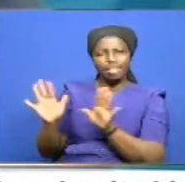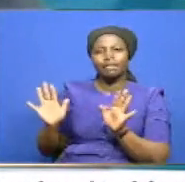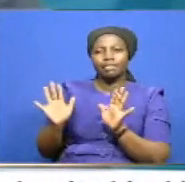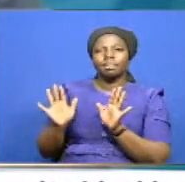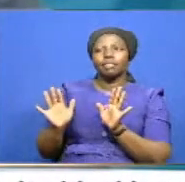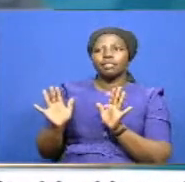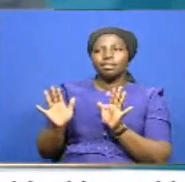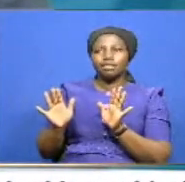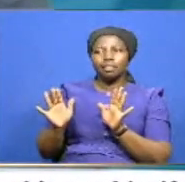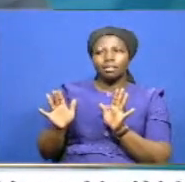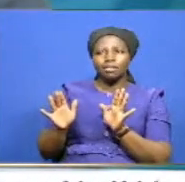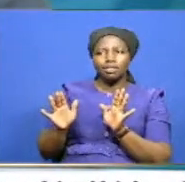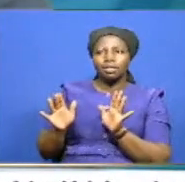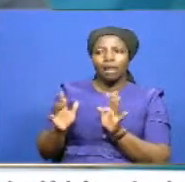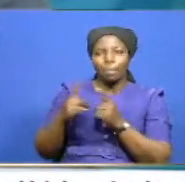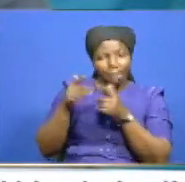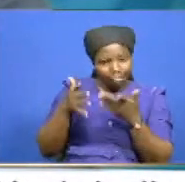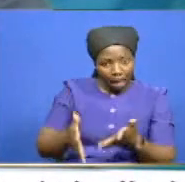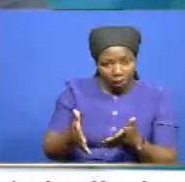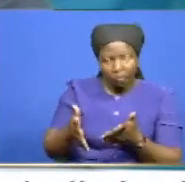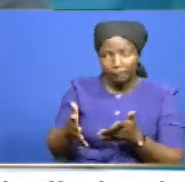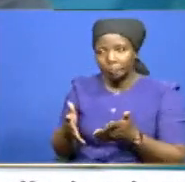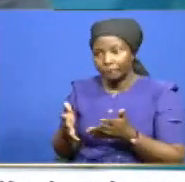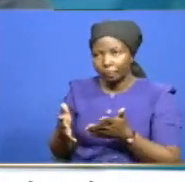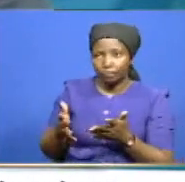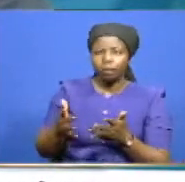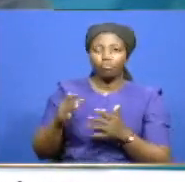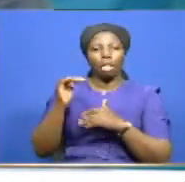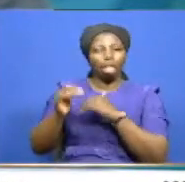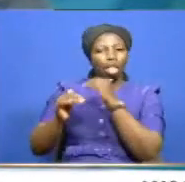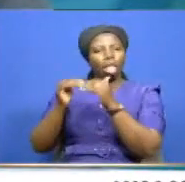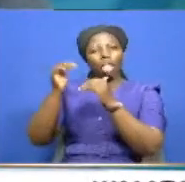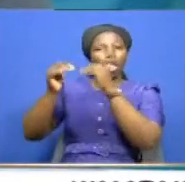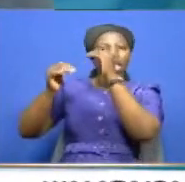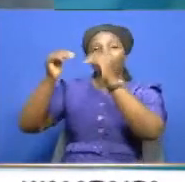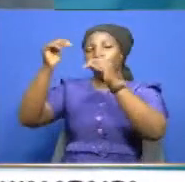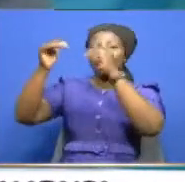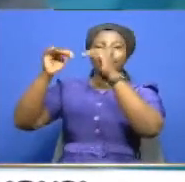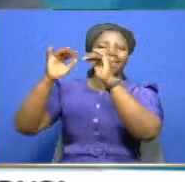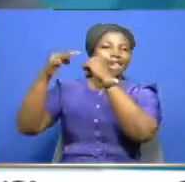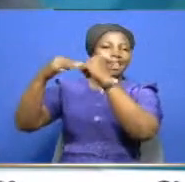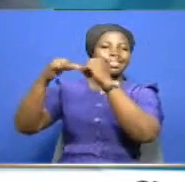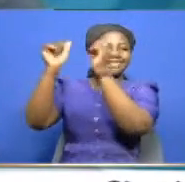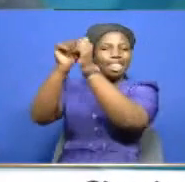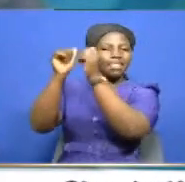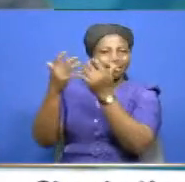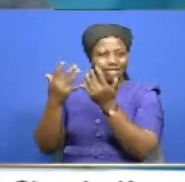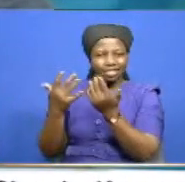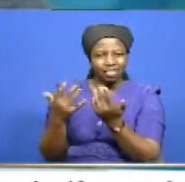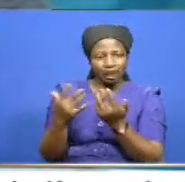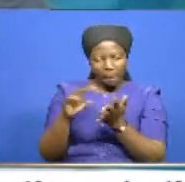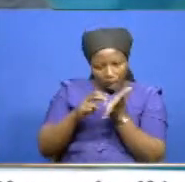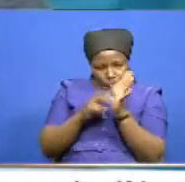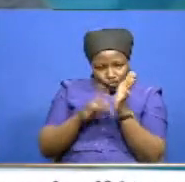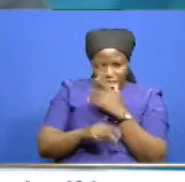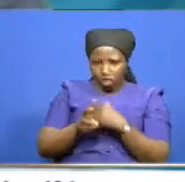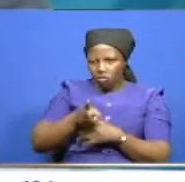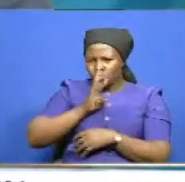one floor just one story, but now imeenda 8-10 floors, na hiyo inamaanisha kuna maji